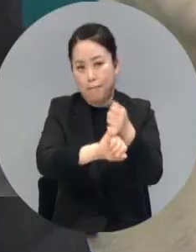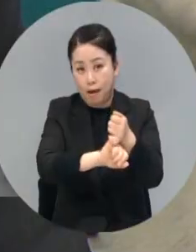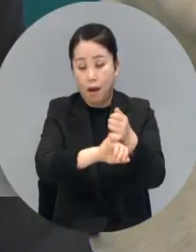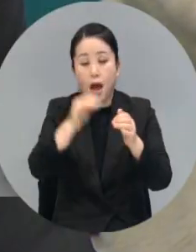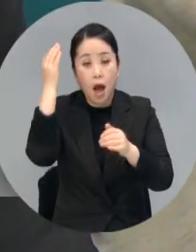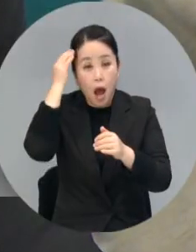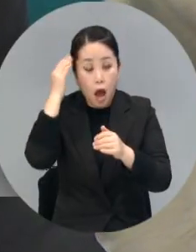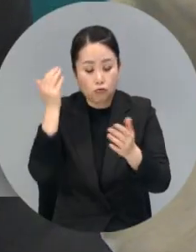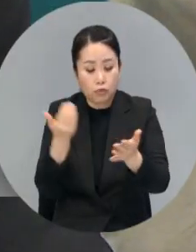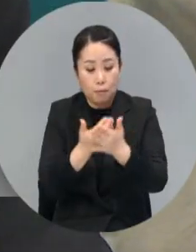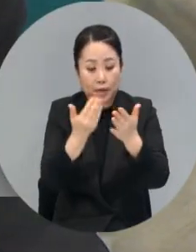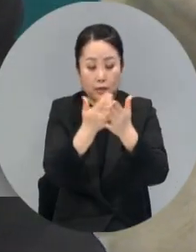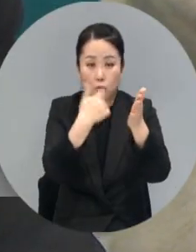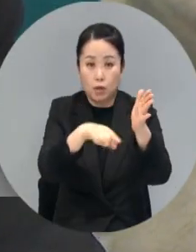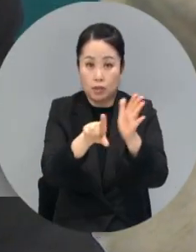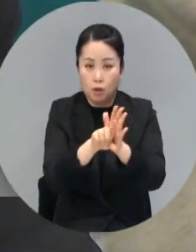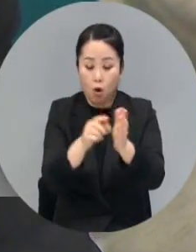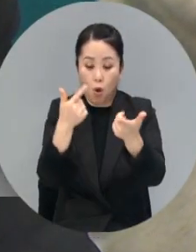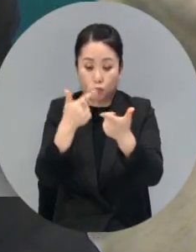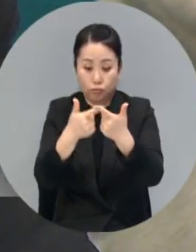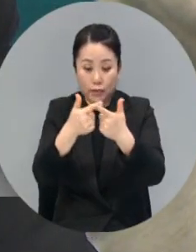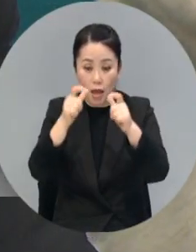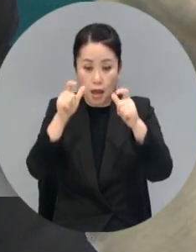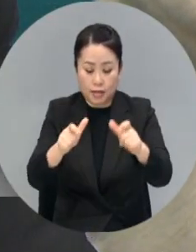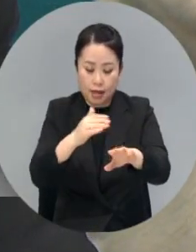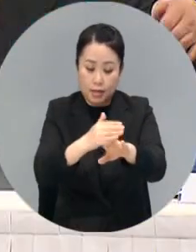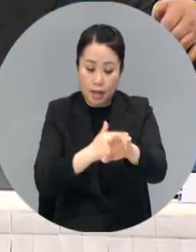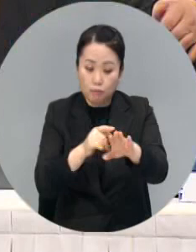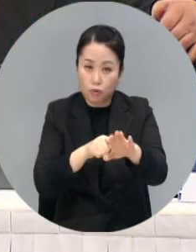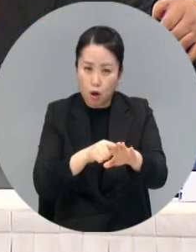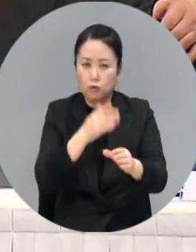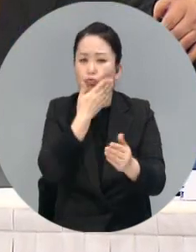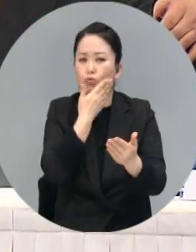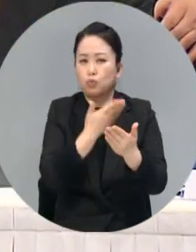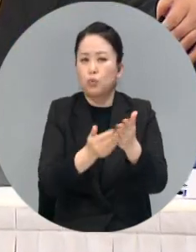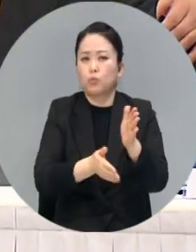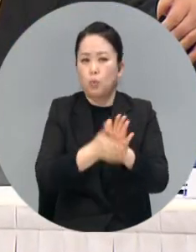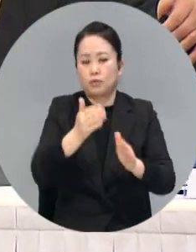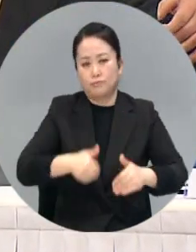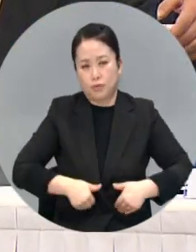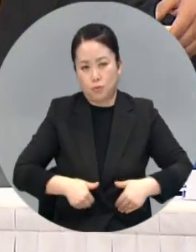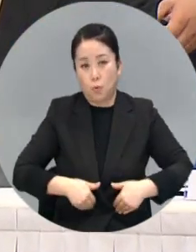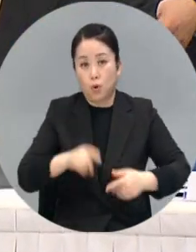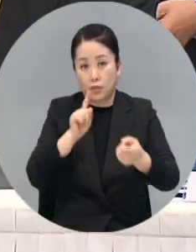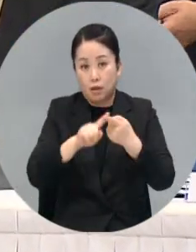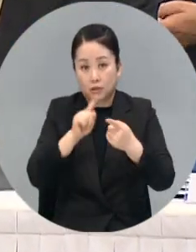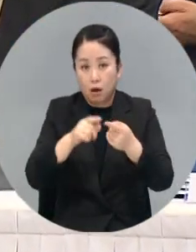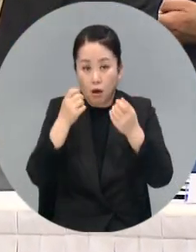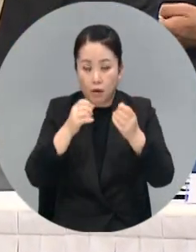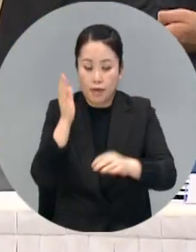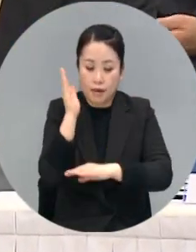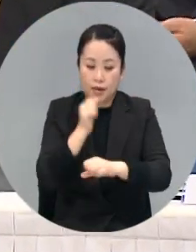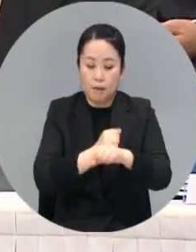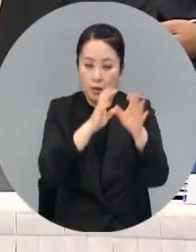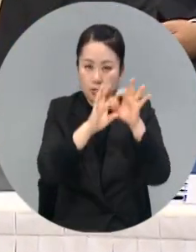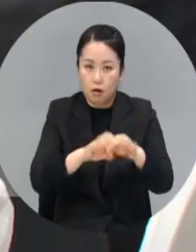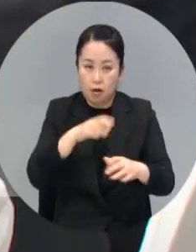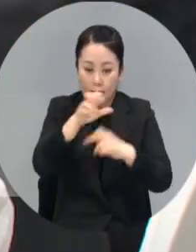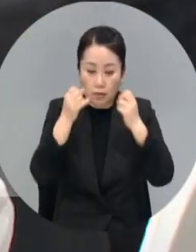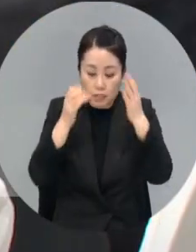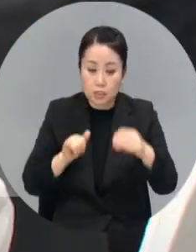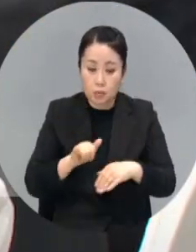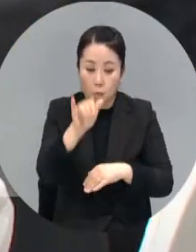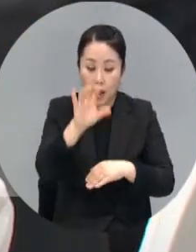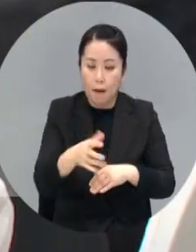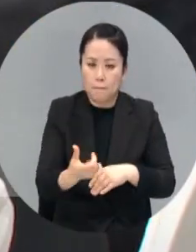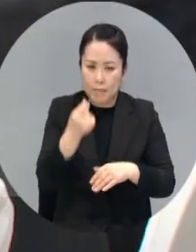위해 부산이 남북권 거점 도시가 돼야 한다고 강조하면서 가덕도 신공항의 신속한 건설과 산업은행 부산 이전을